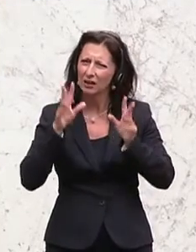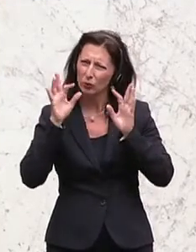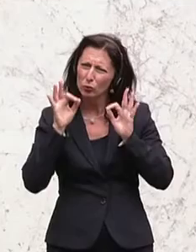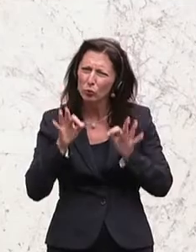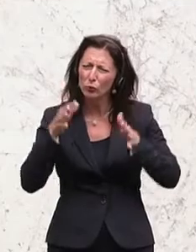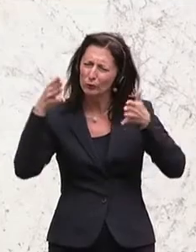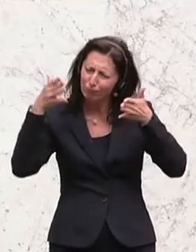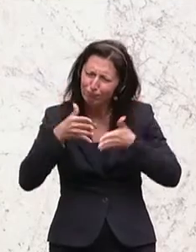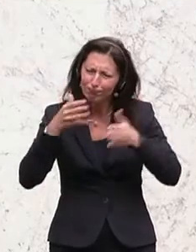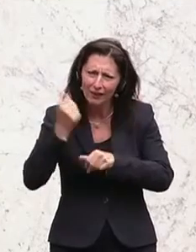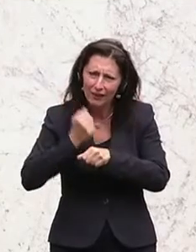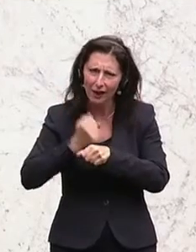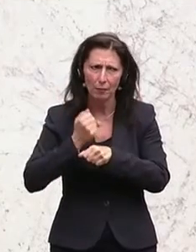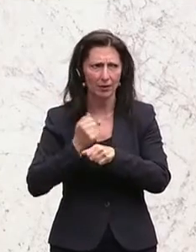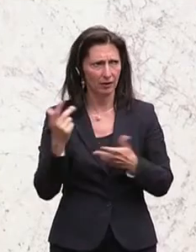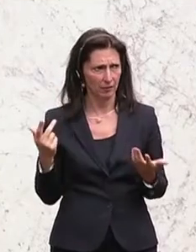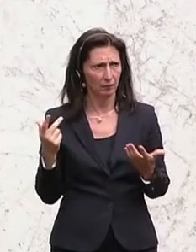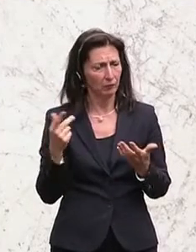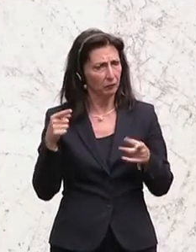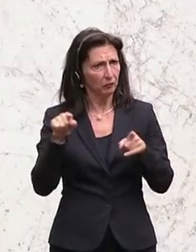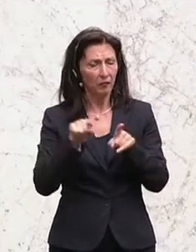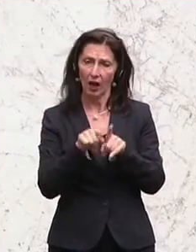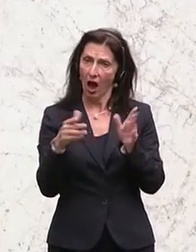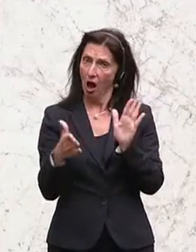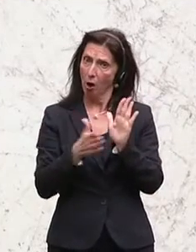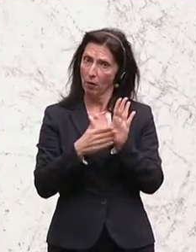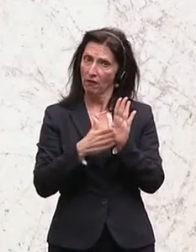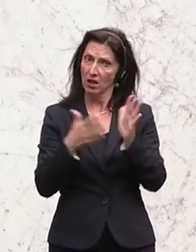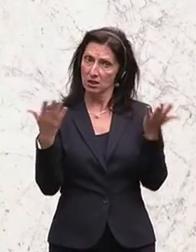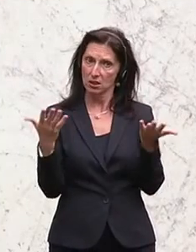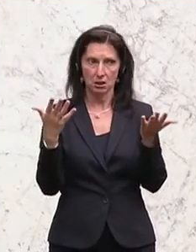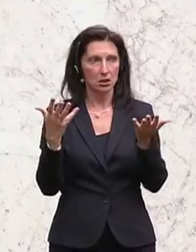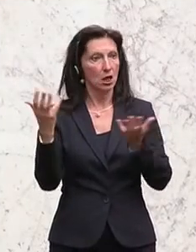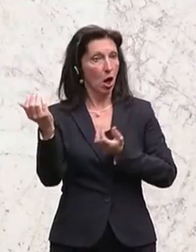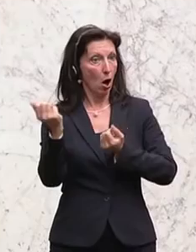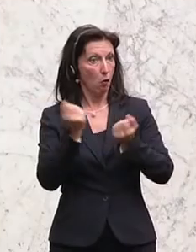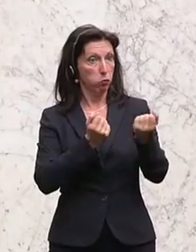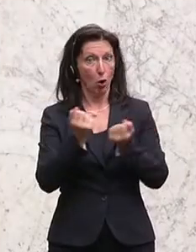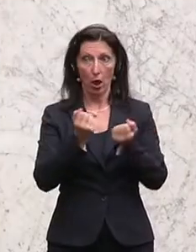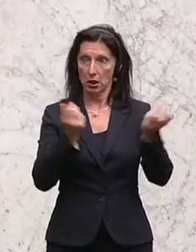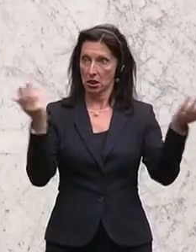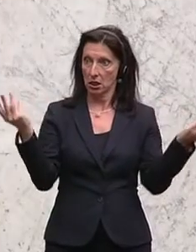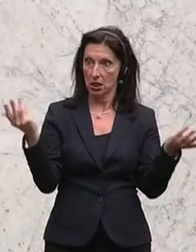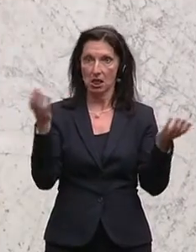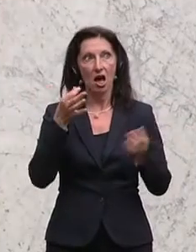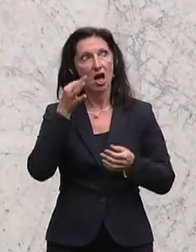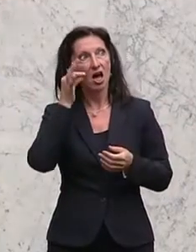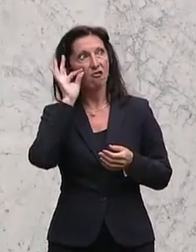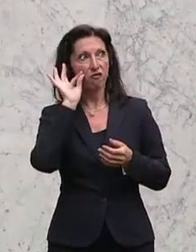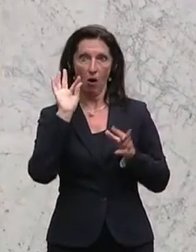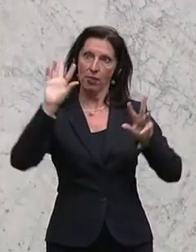kann. Es zeigt auch, welchen Stellenwert Frauenpolitik für die politischen Akteurinnen und Akteurinnen